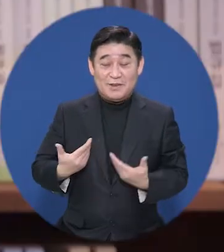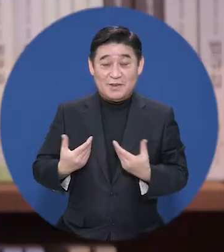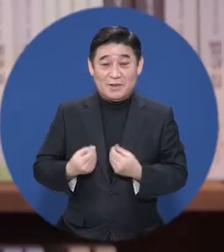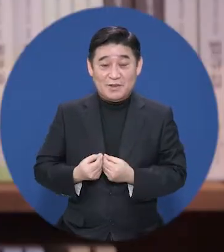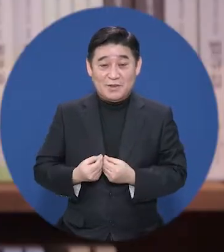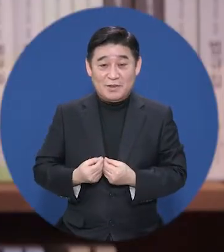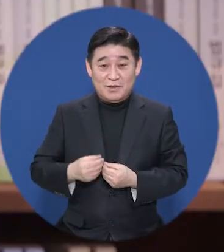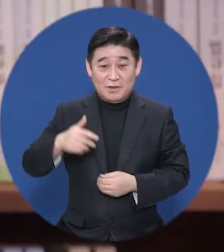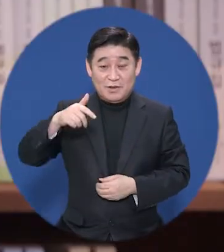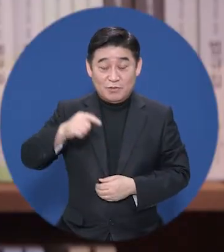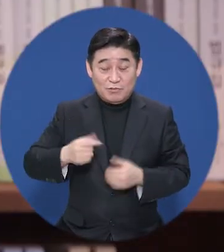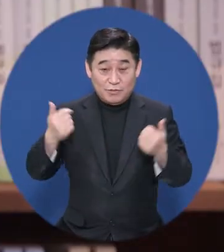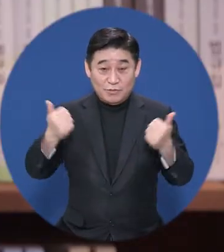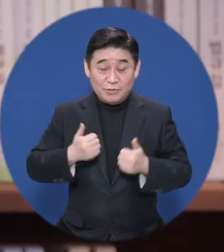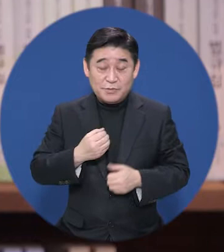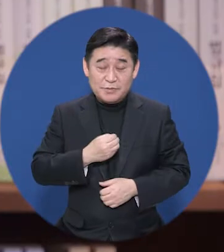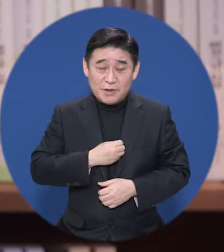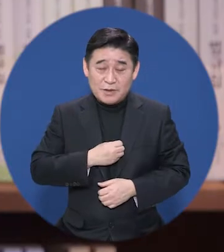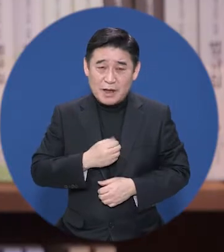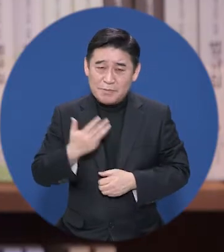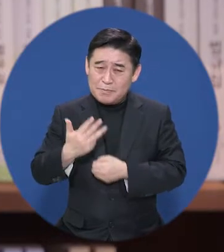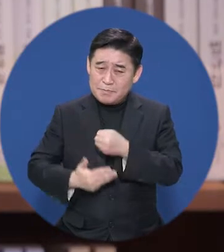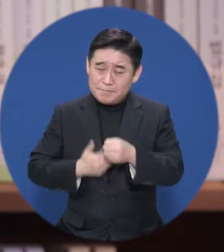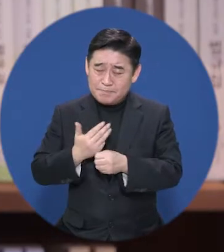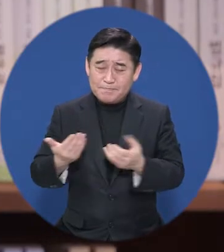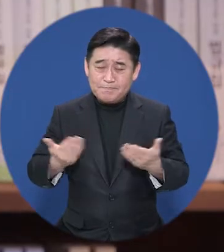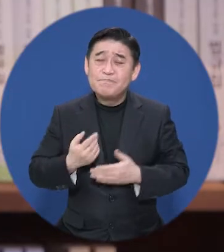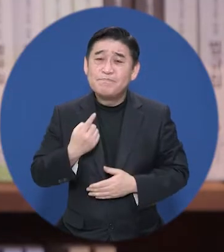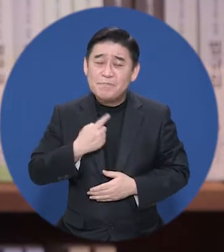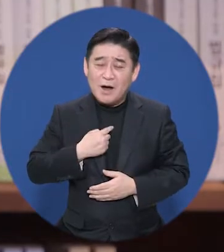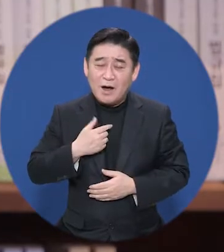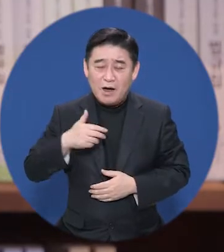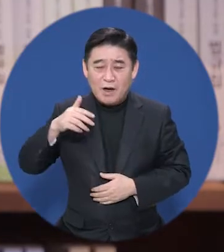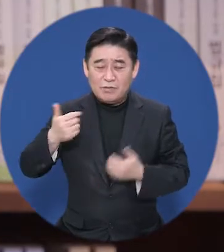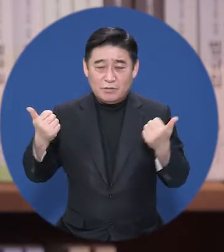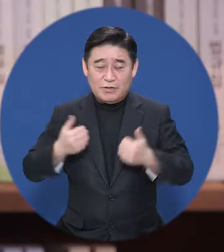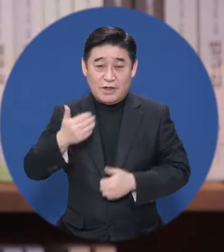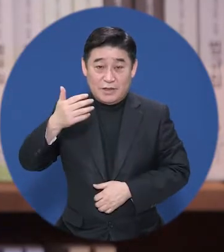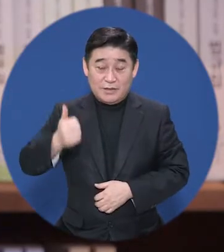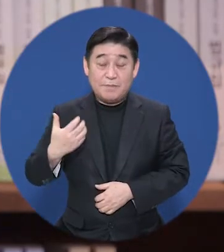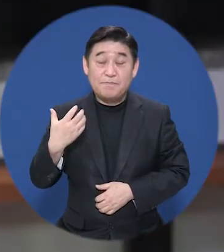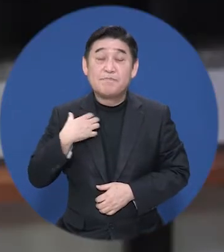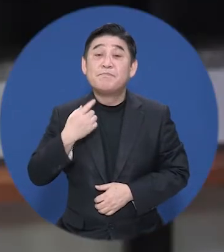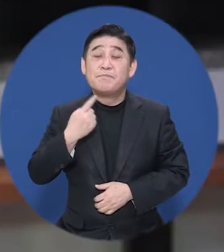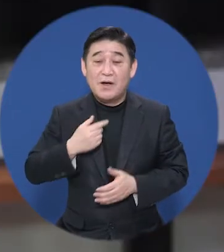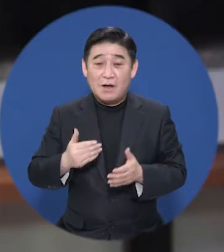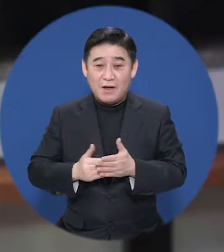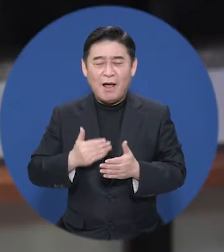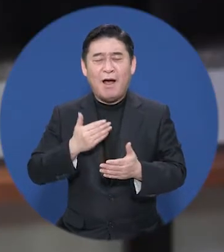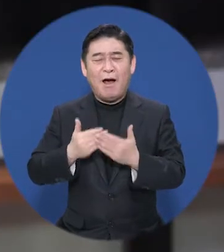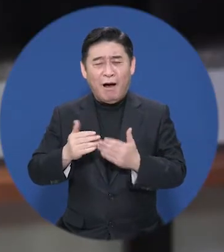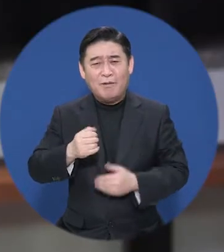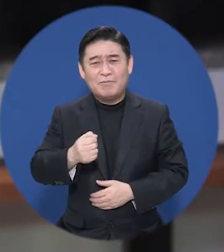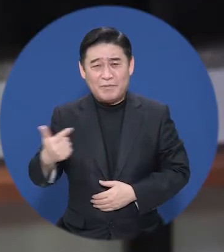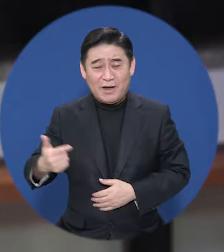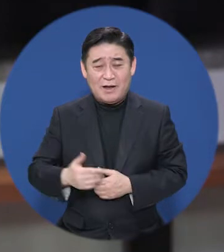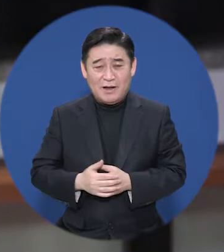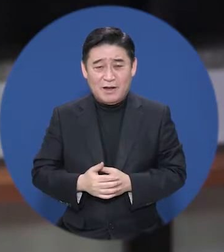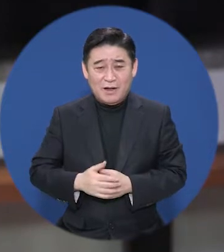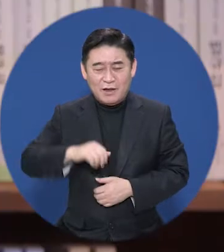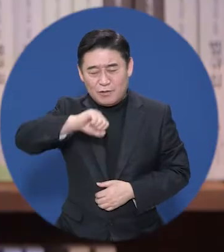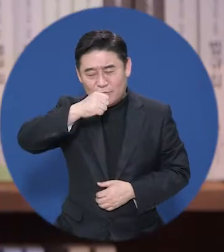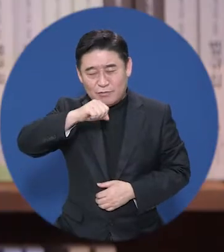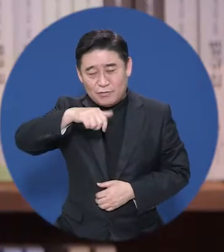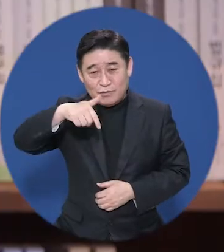이제 구에도 한 8년 있었고요. 네네. 또 구의 의장도 있었고 그러면서 이제 경험이 일단 있으시네요. 그렇죠. 이제 네. 구의